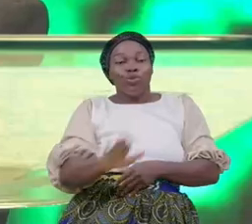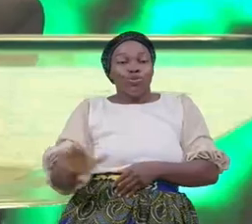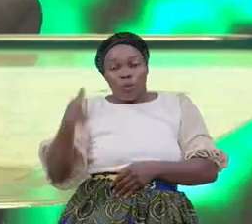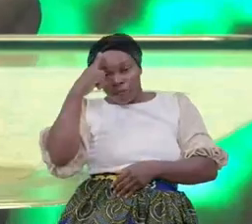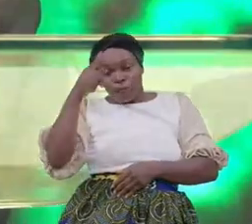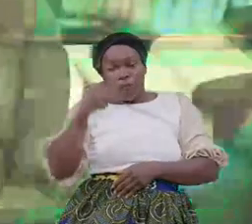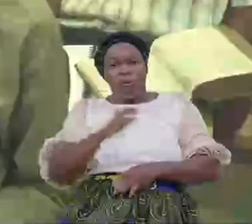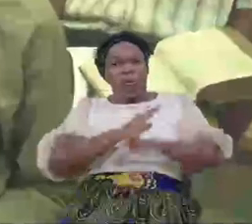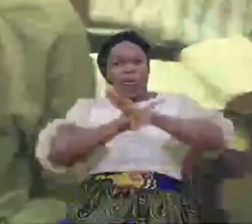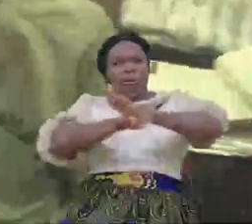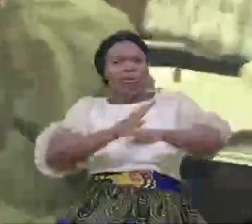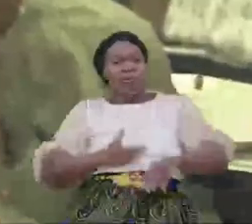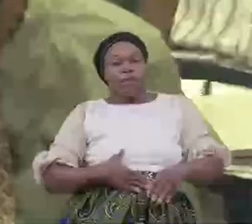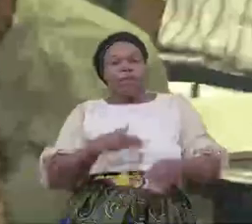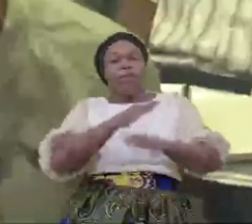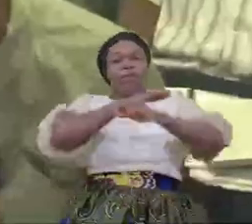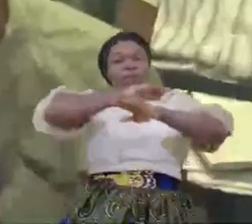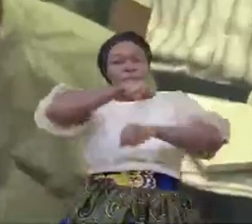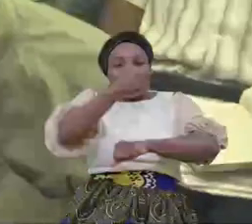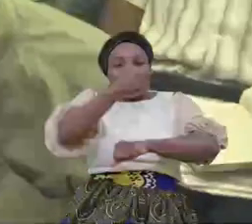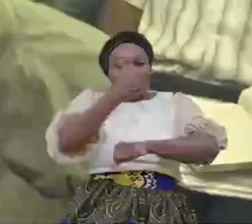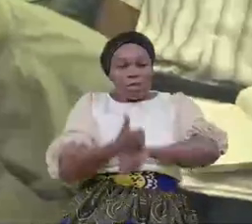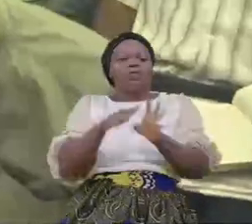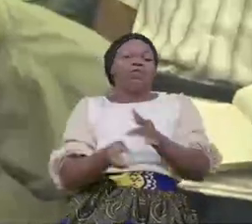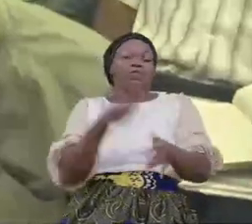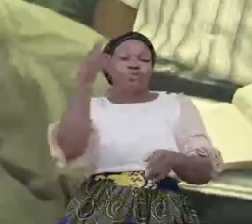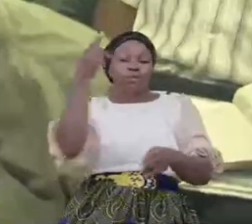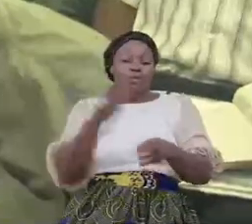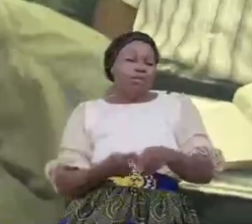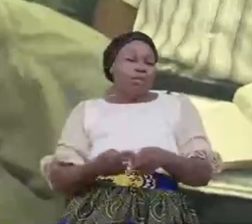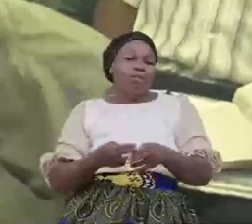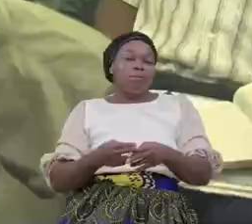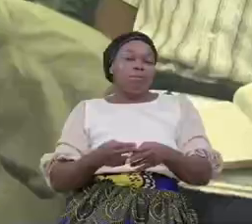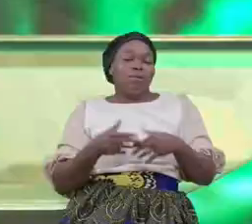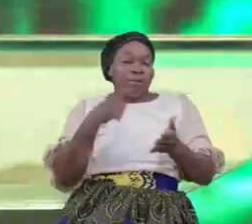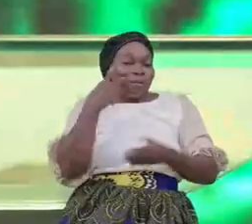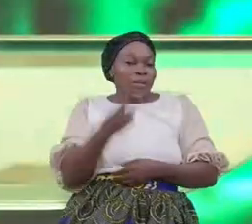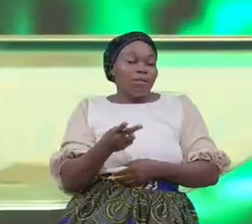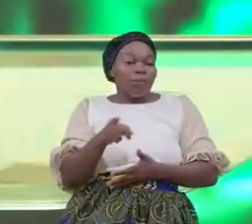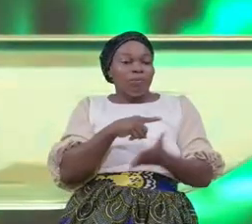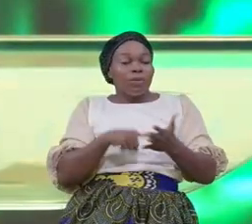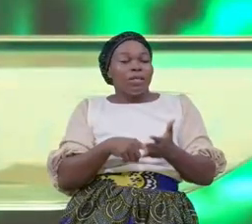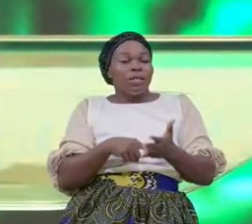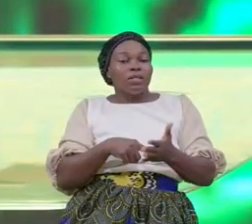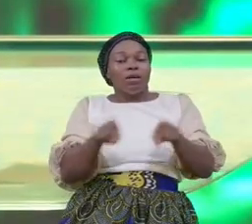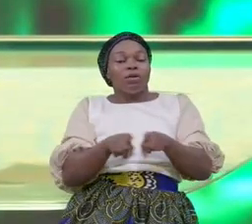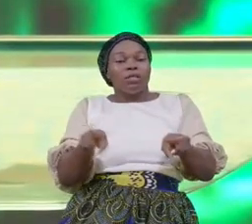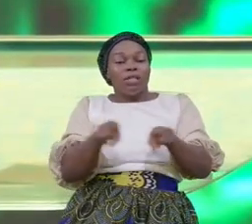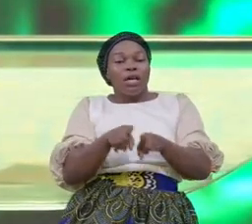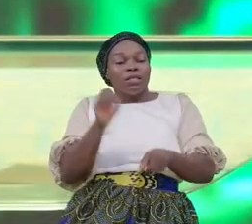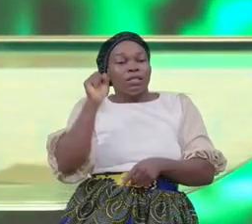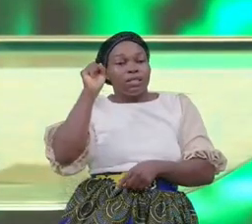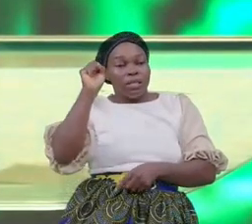affaires en miracle pour l'inféconde, déjà réglées. Voyez ceci comme sa divine puissance. Nous